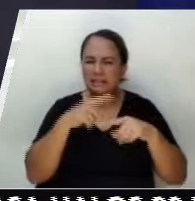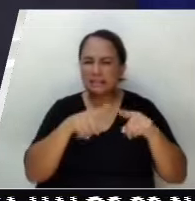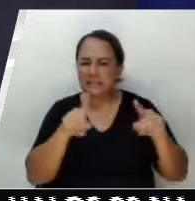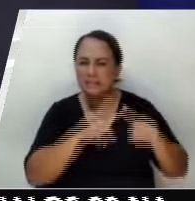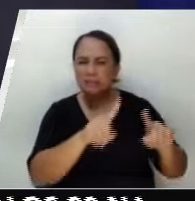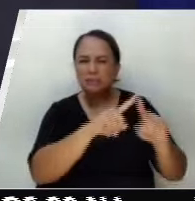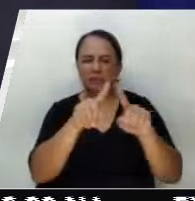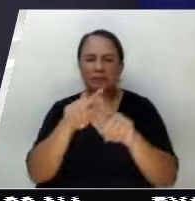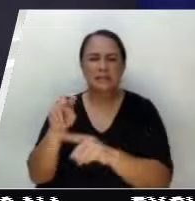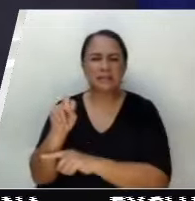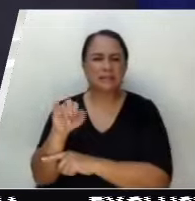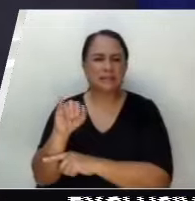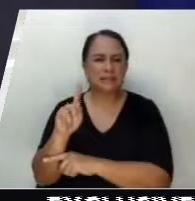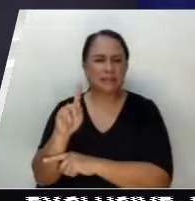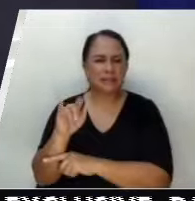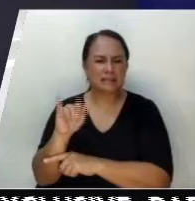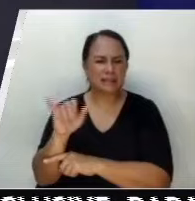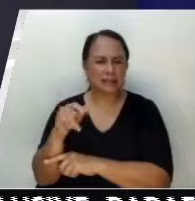ang kagat. Aba,